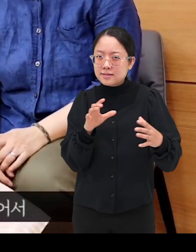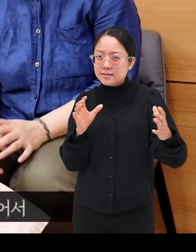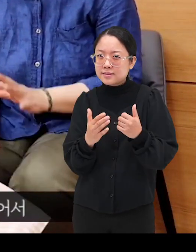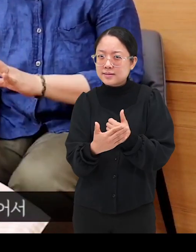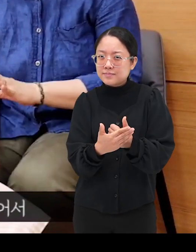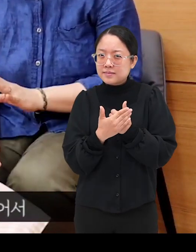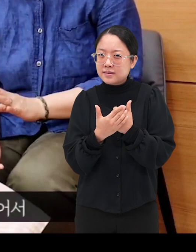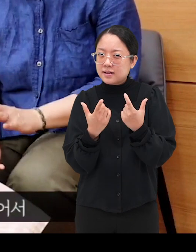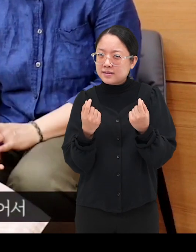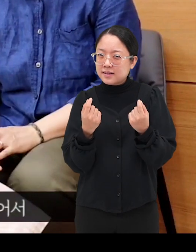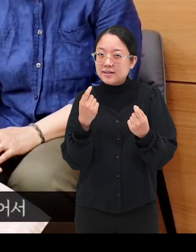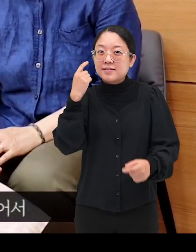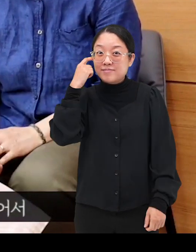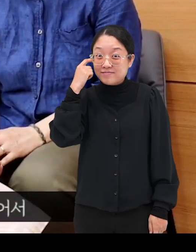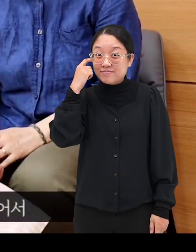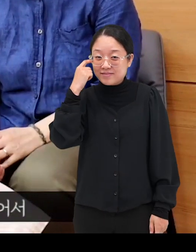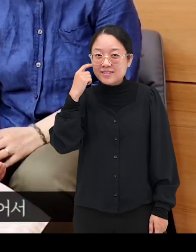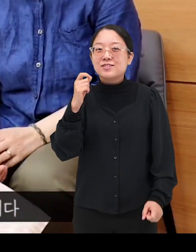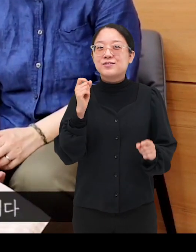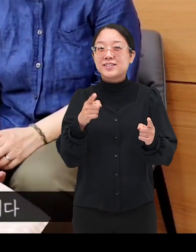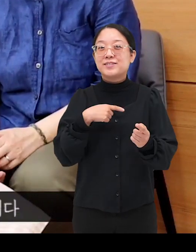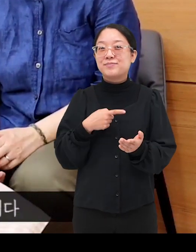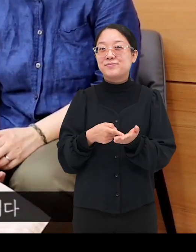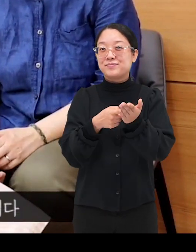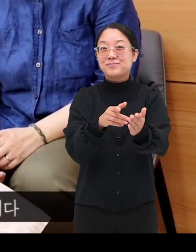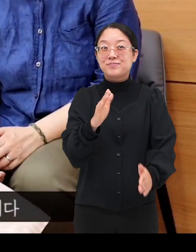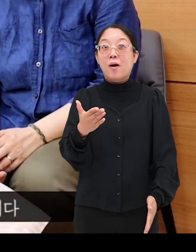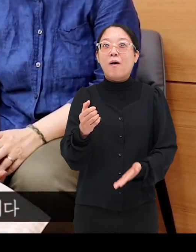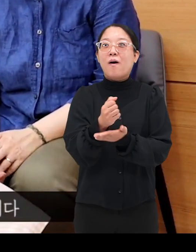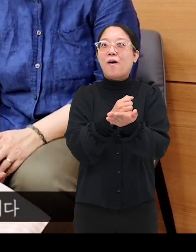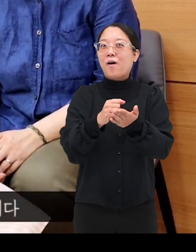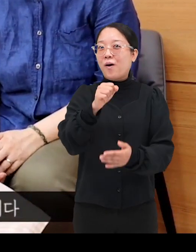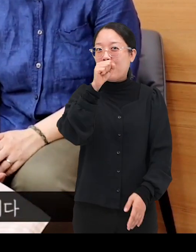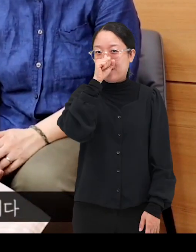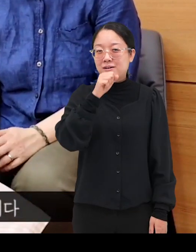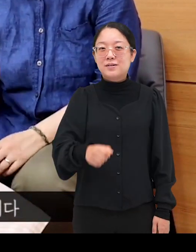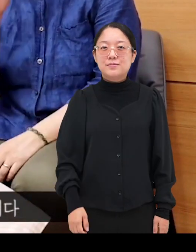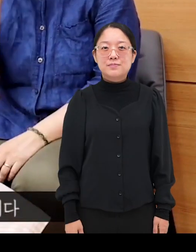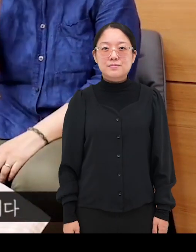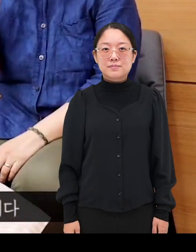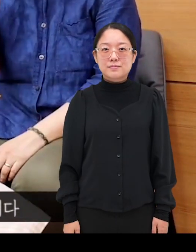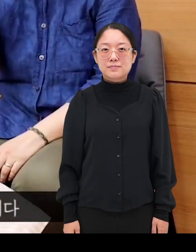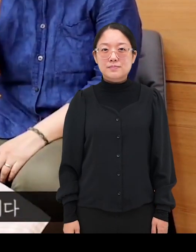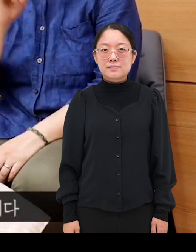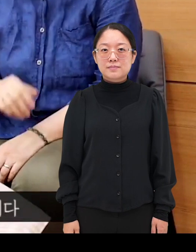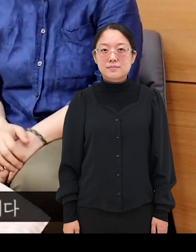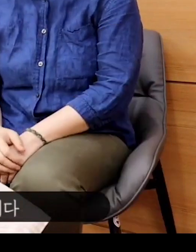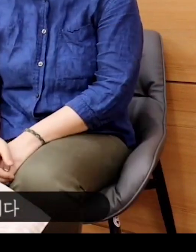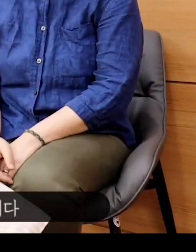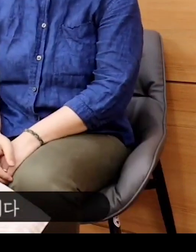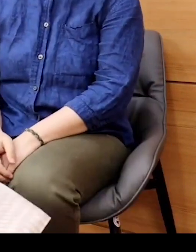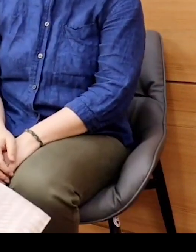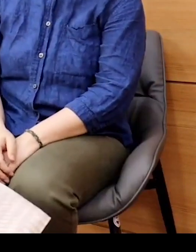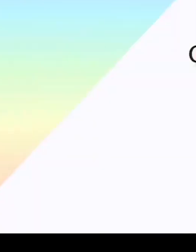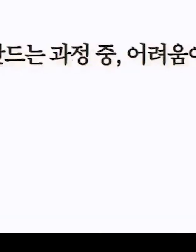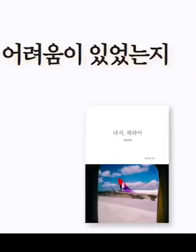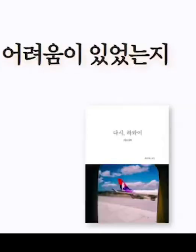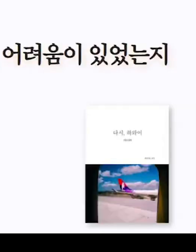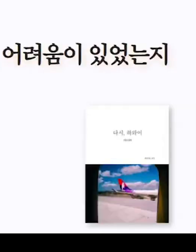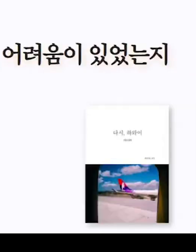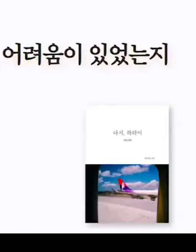더 구체적인 동력이 되지 않을까 싶어서 일단 지원을 했고 운 좋게 참여하게 되었습니다.